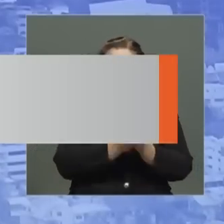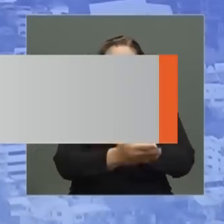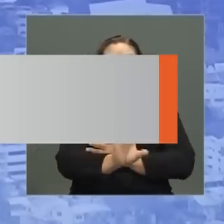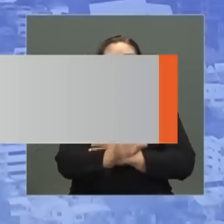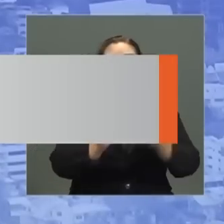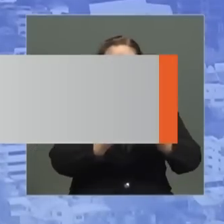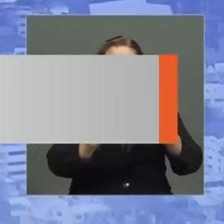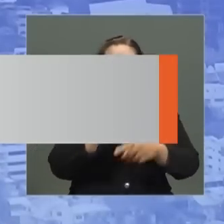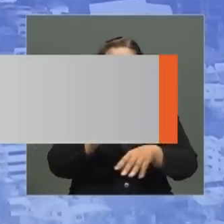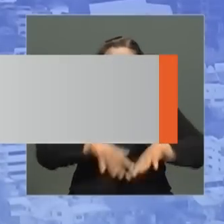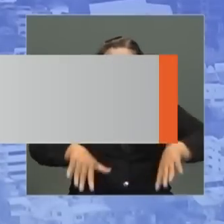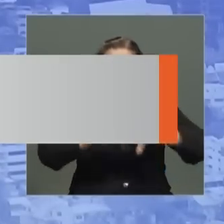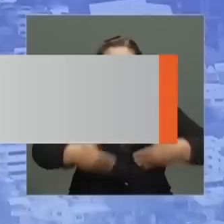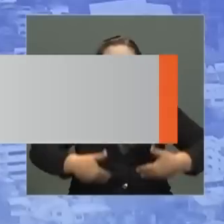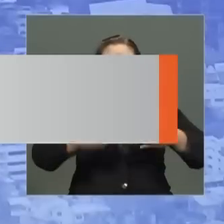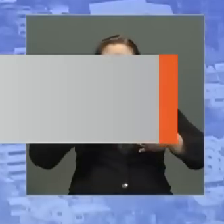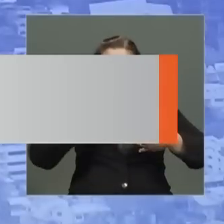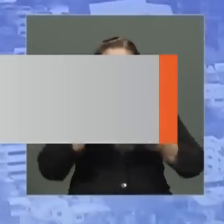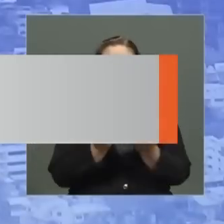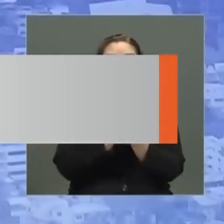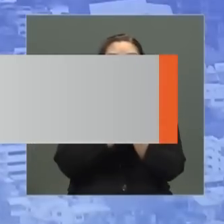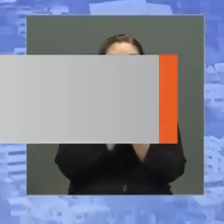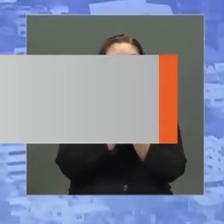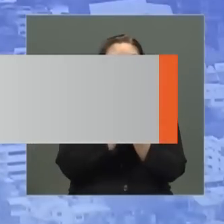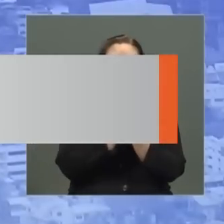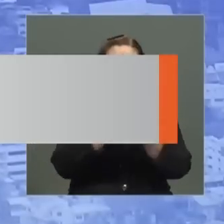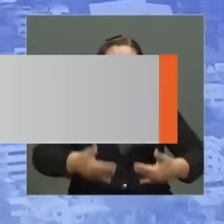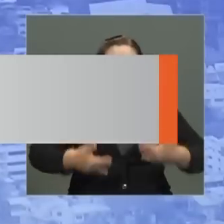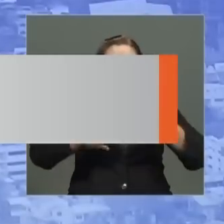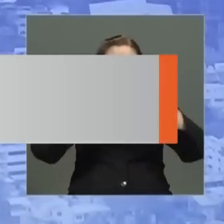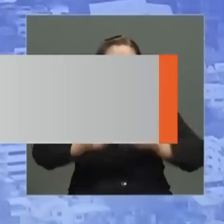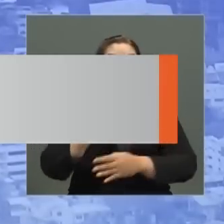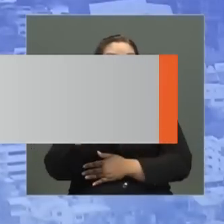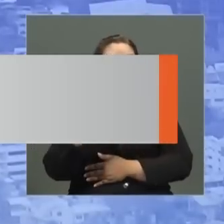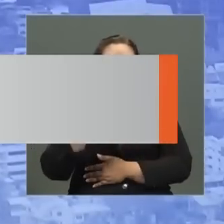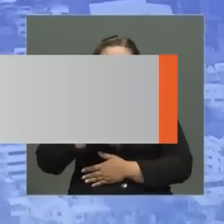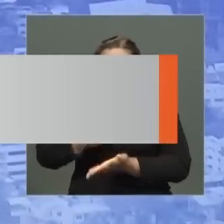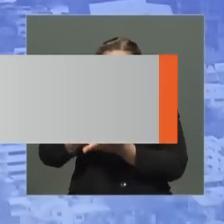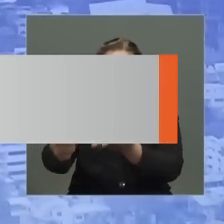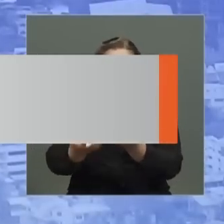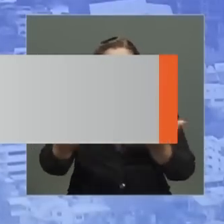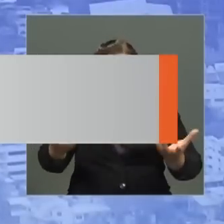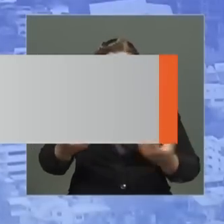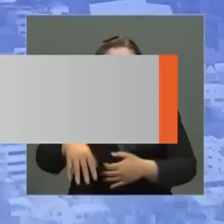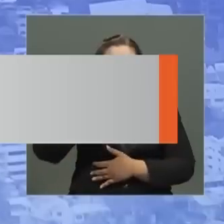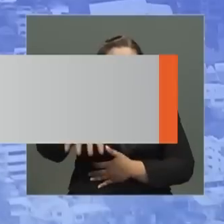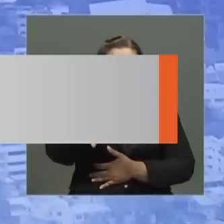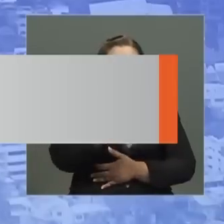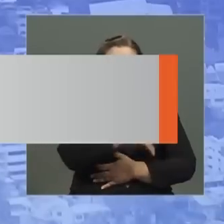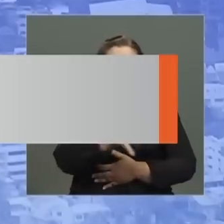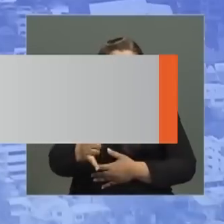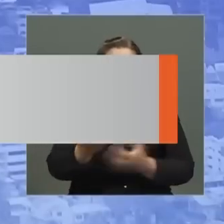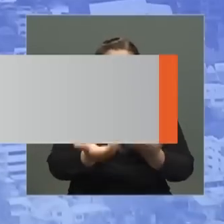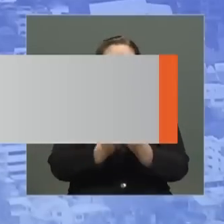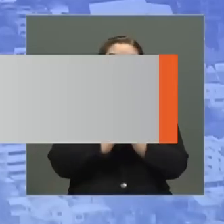ต้องเป็นภาวะปกติใหม่หรือ NewNormalชีวิตวิถีใหม่นะครับจะไปจับจ่ายใช้สอยในเรื่องของการ